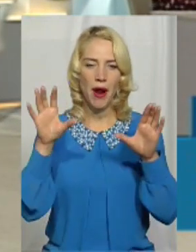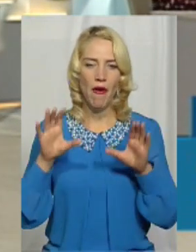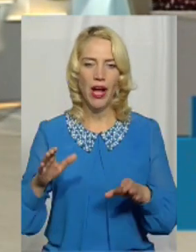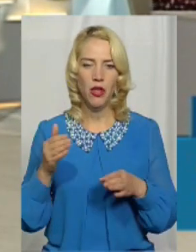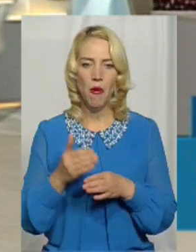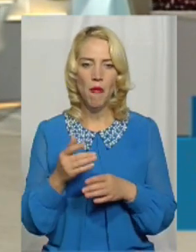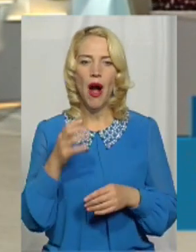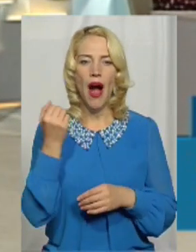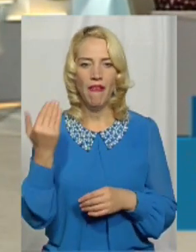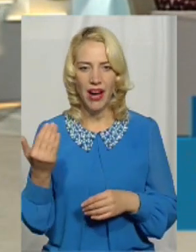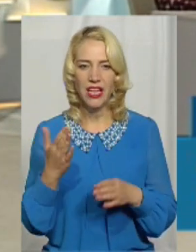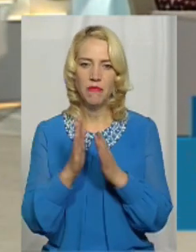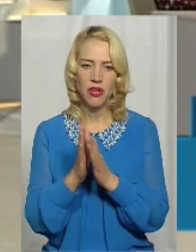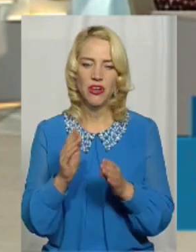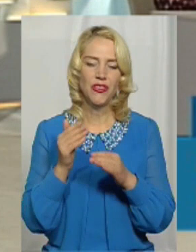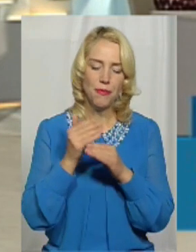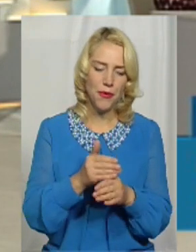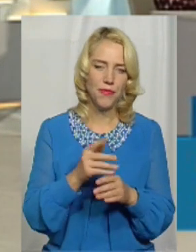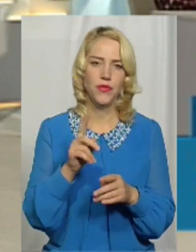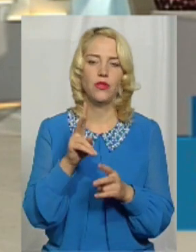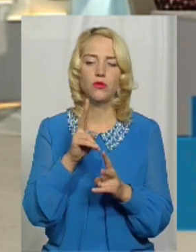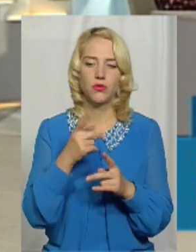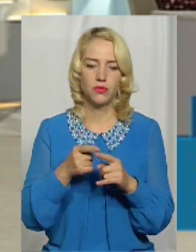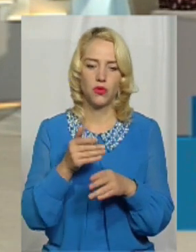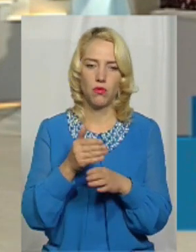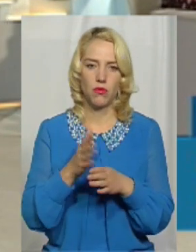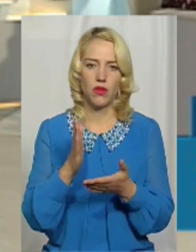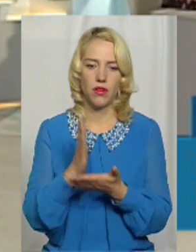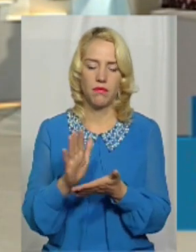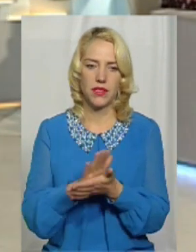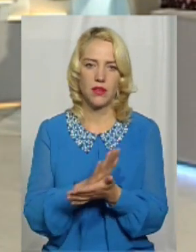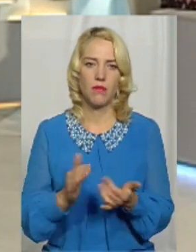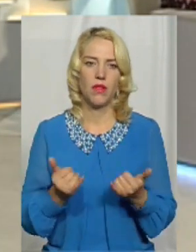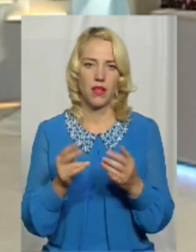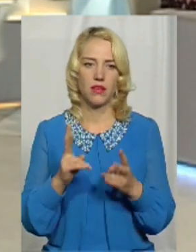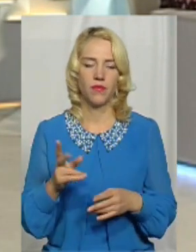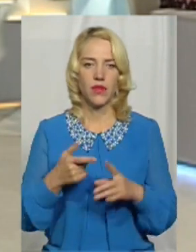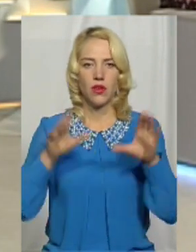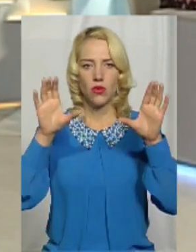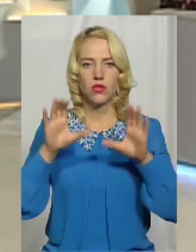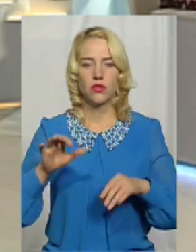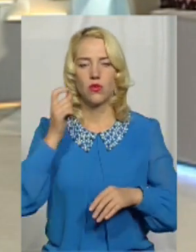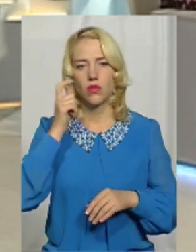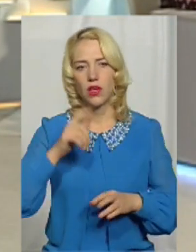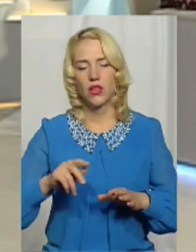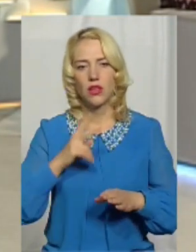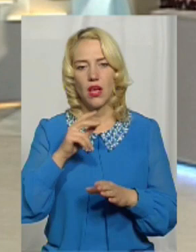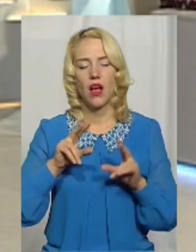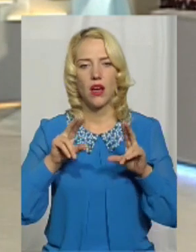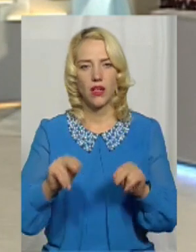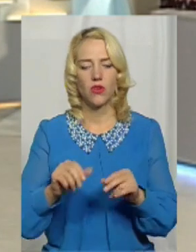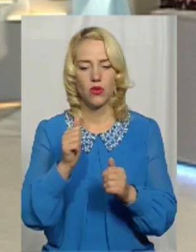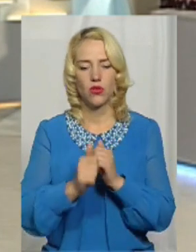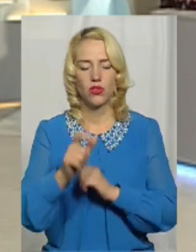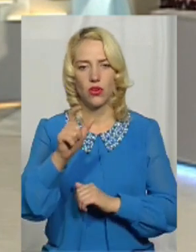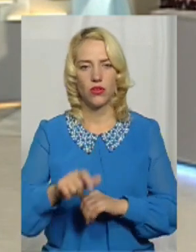пані Оксану, попрошу доповнити, для кого вона є безоплатною. Прошу, пане Володимире. Конституція України гарантує кожній